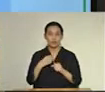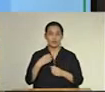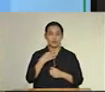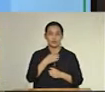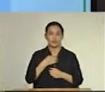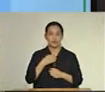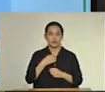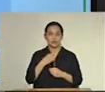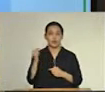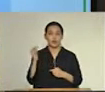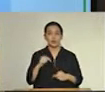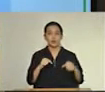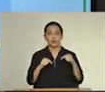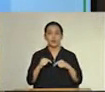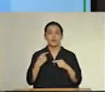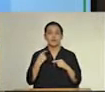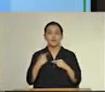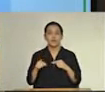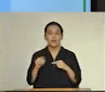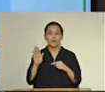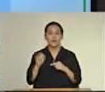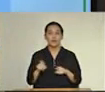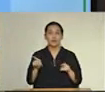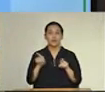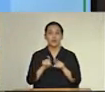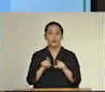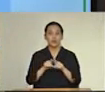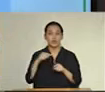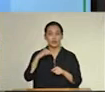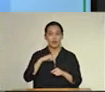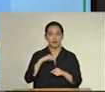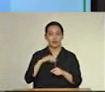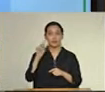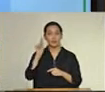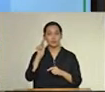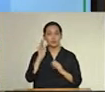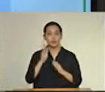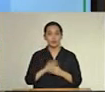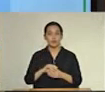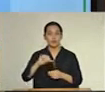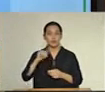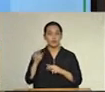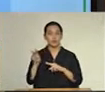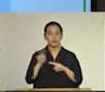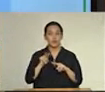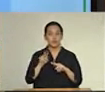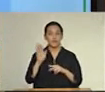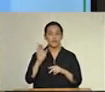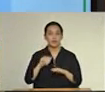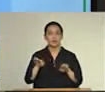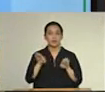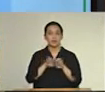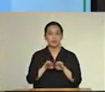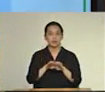asosiy bir-biridan farq qiladigan va bir-biriga o'xshash xususiyatlari o'rganib chiqiladi. Dastlab kuzatiladi va